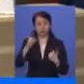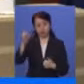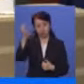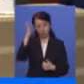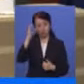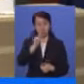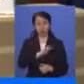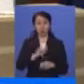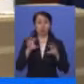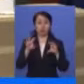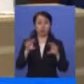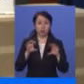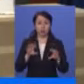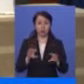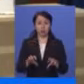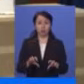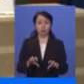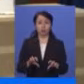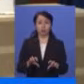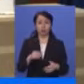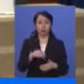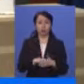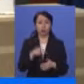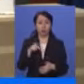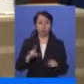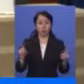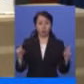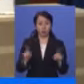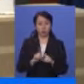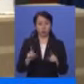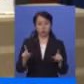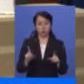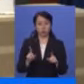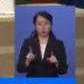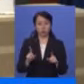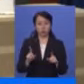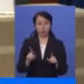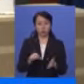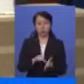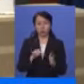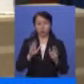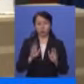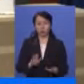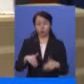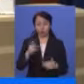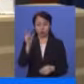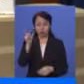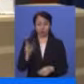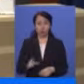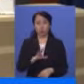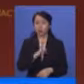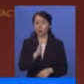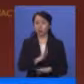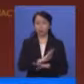действующего законодательства. Вводили в заблуждение о том, что подлежащие и участки, принадлежащие лицам, не